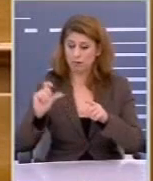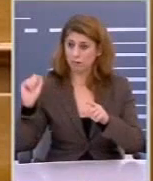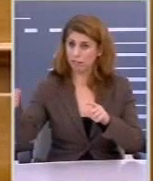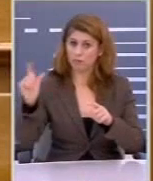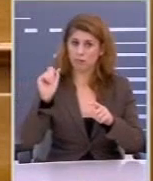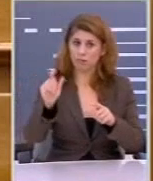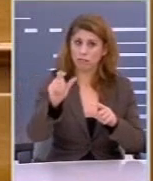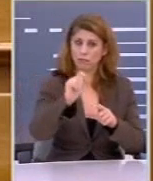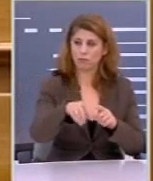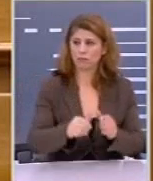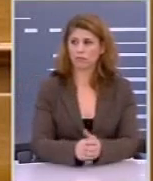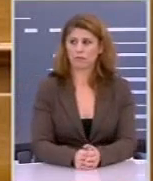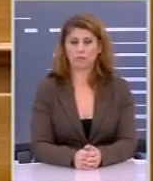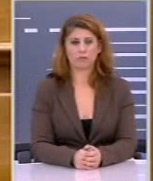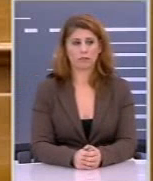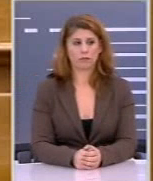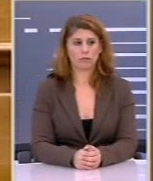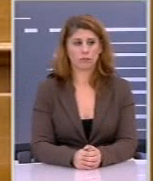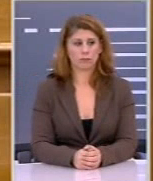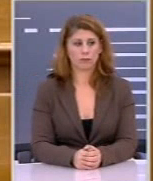τώρα, αρχίσουμε λίγο,